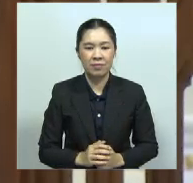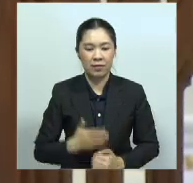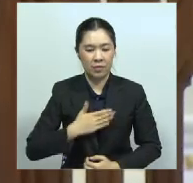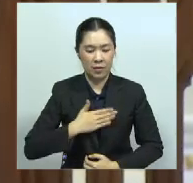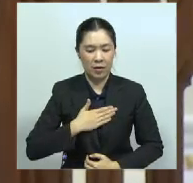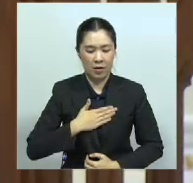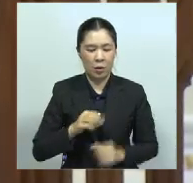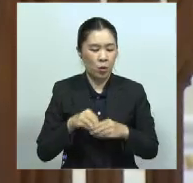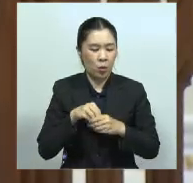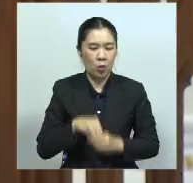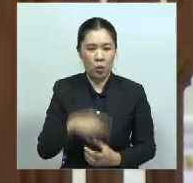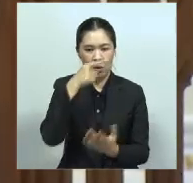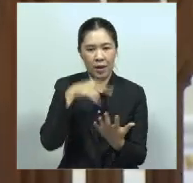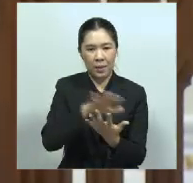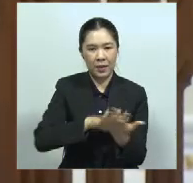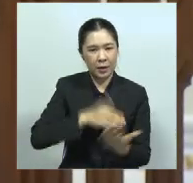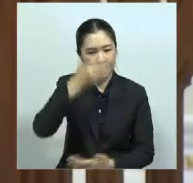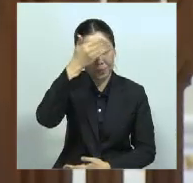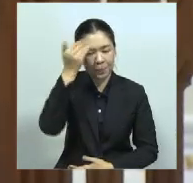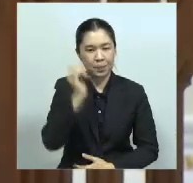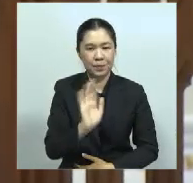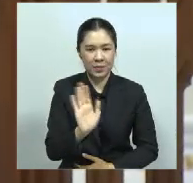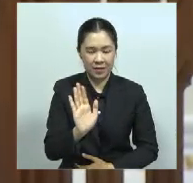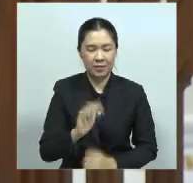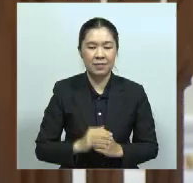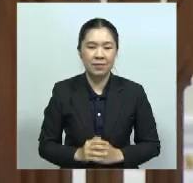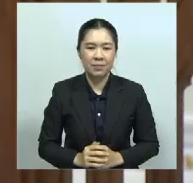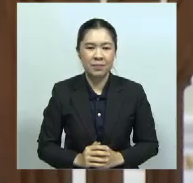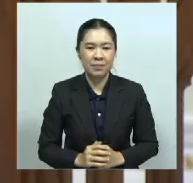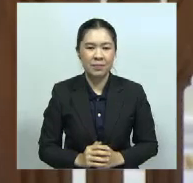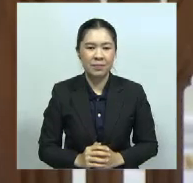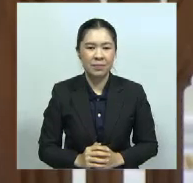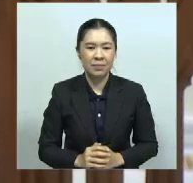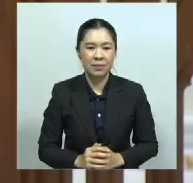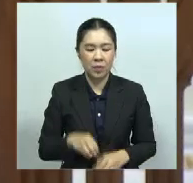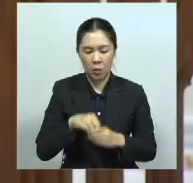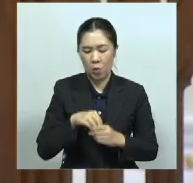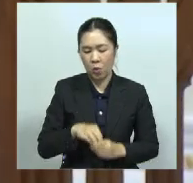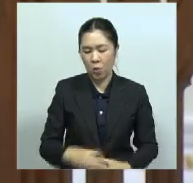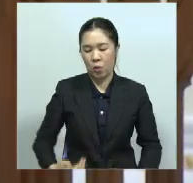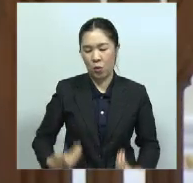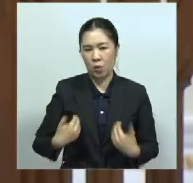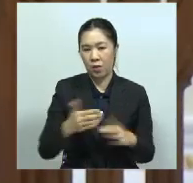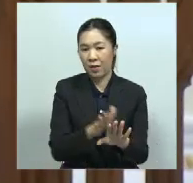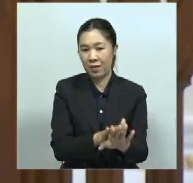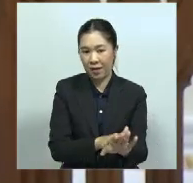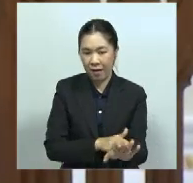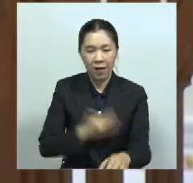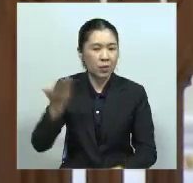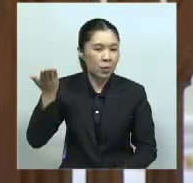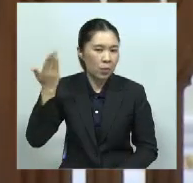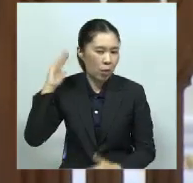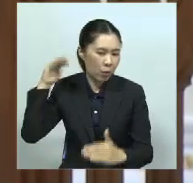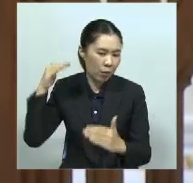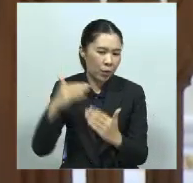แผ่นดินเกิดนะเหมือนคนไทยก็ต้องไม่ลืมแผ่นดินไทยซึ่งเราอยู่อาศัยกันมายาวนานตั้งแต่บรรพบุรุษของเราหลายร้อย